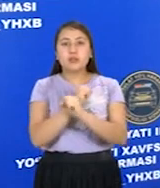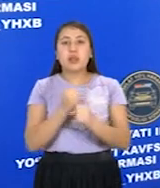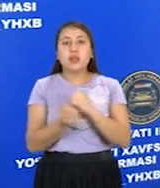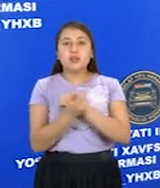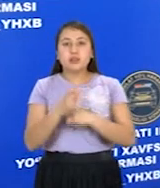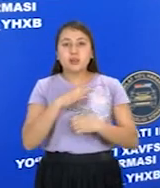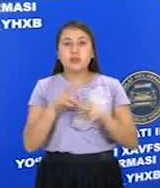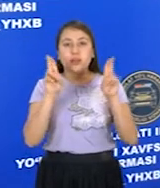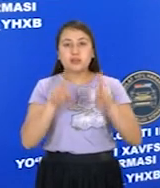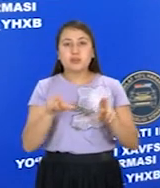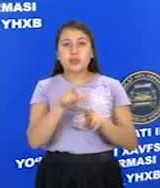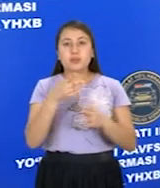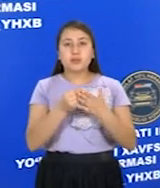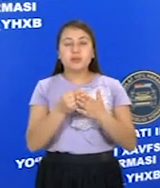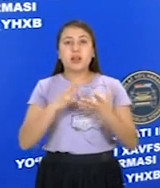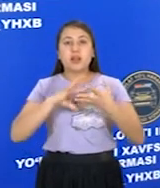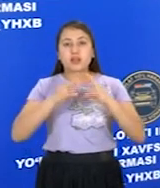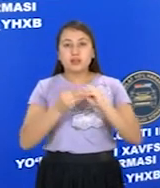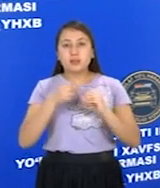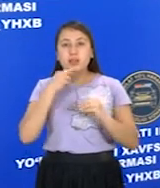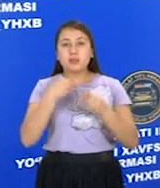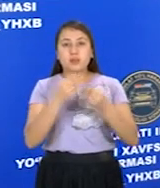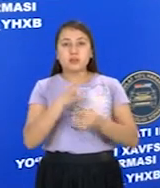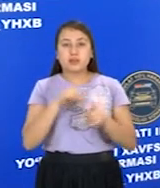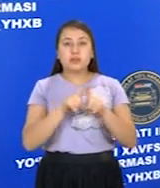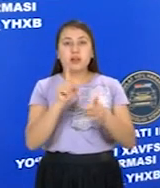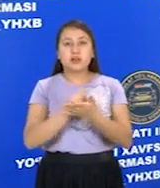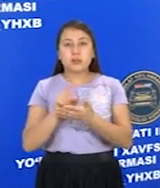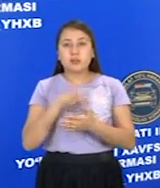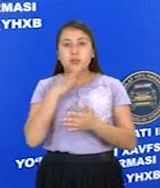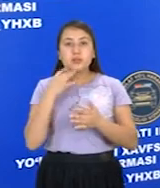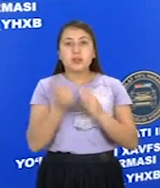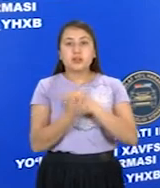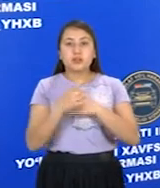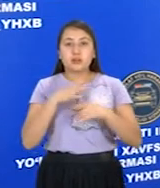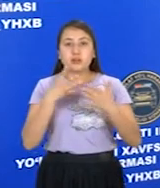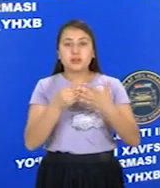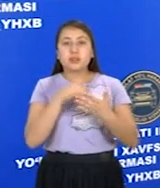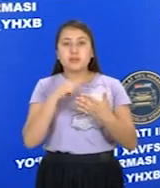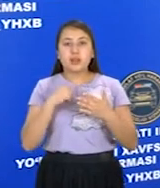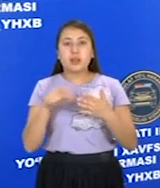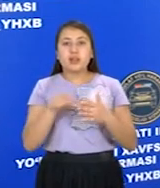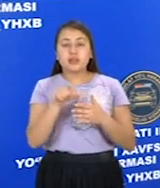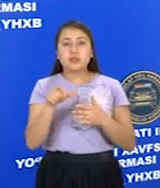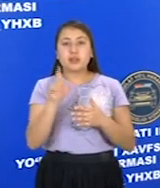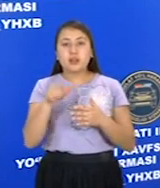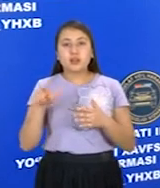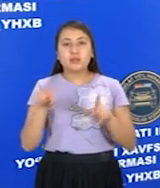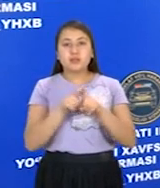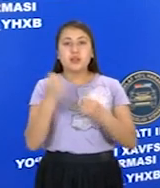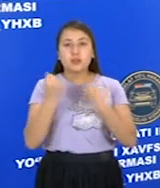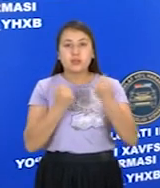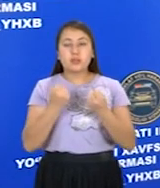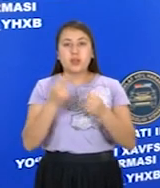sudida sodir etilayotgan yo'l transport hodisalarining tahliliga e'tibor qaratadigan bo'lsak, albatta ko'pgina sodir etilayotgan yo'l transport hodisalarida haydovchilarning